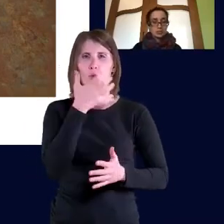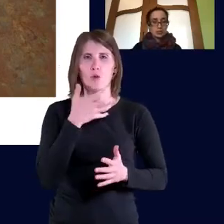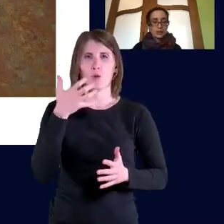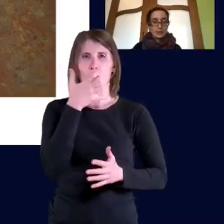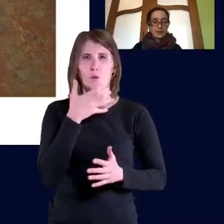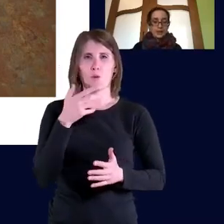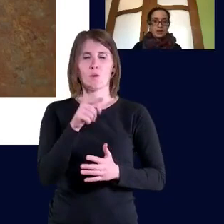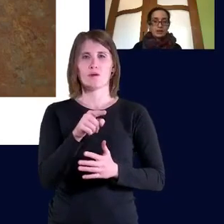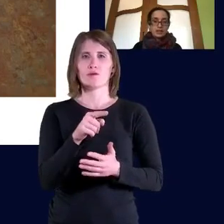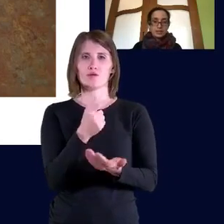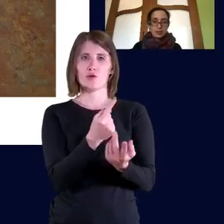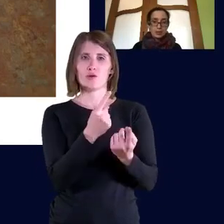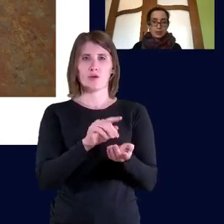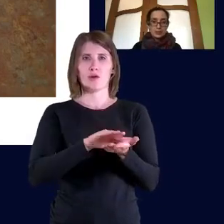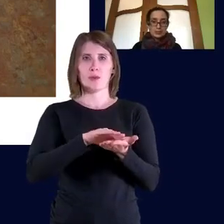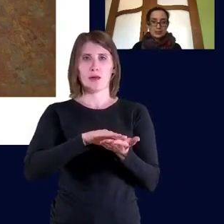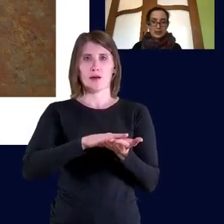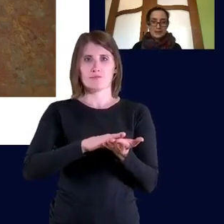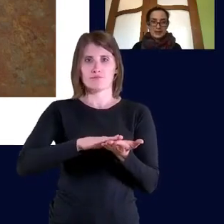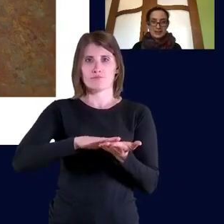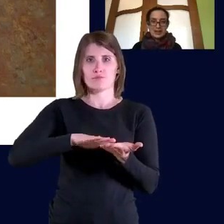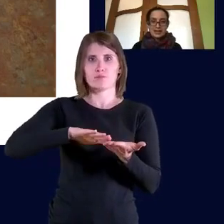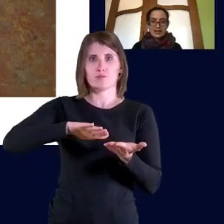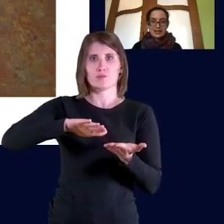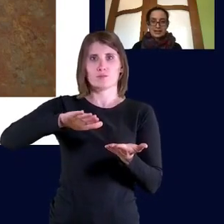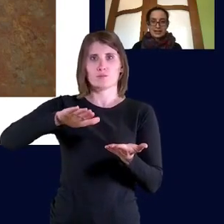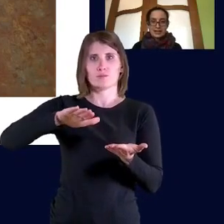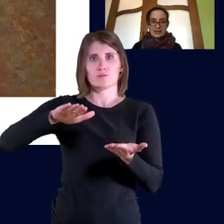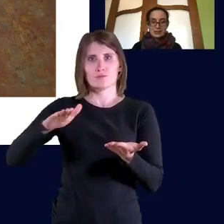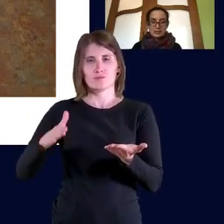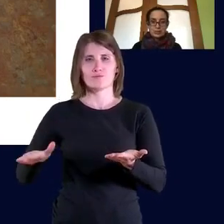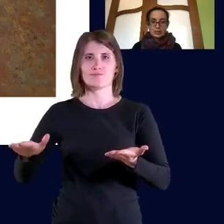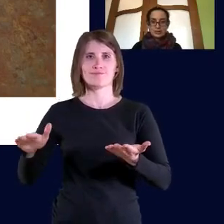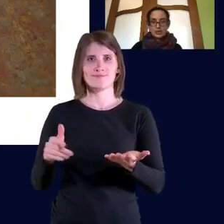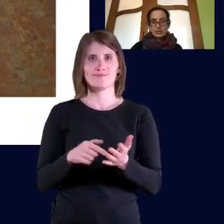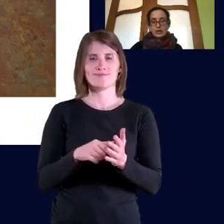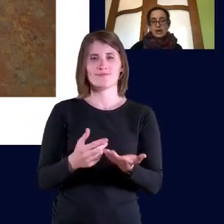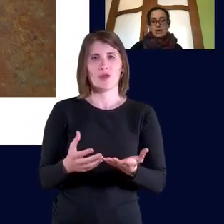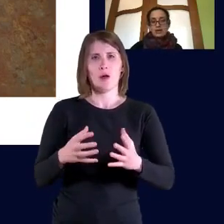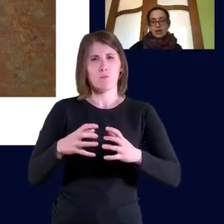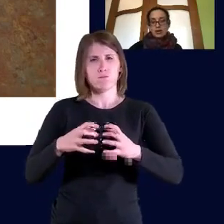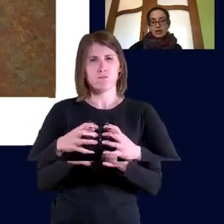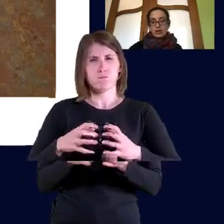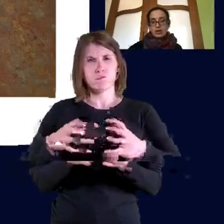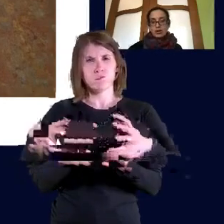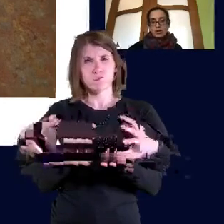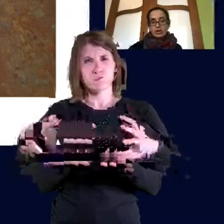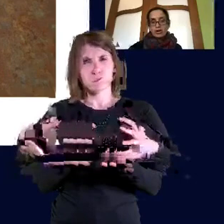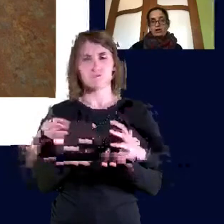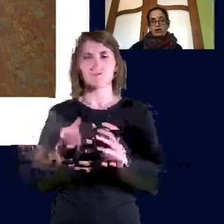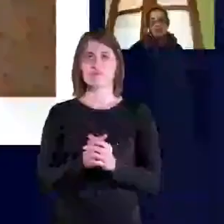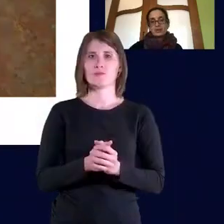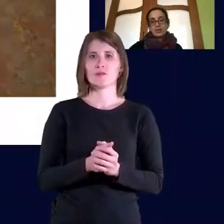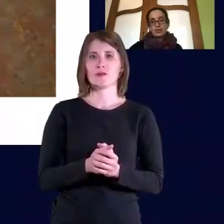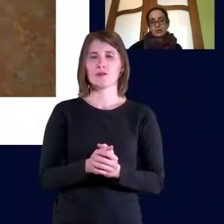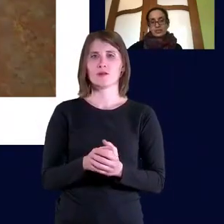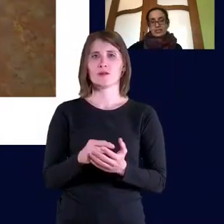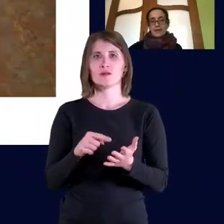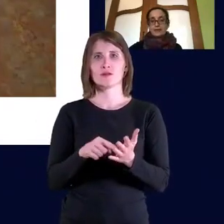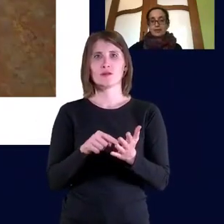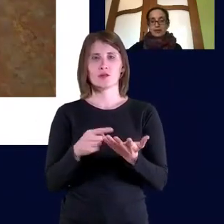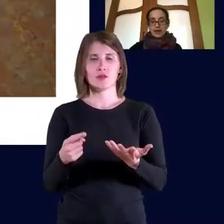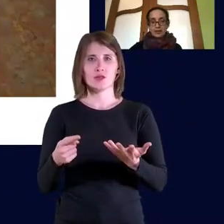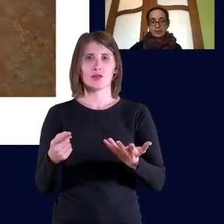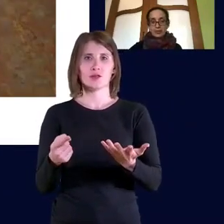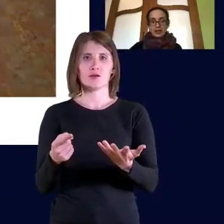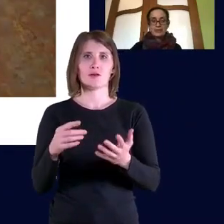razu staje się wypukła jeśli położymy temu grafikę przy tym urządzeniu rolki tego